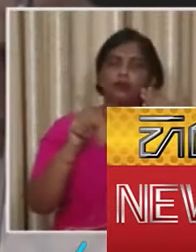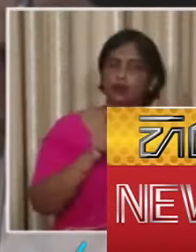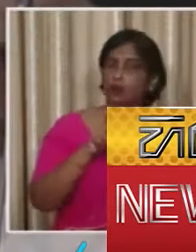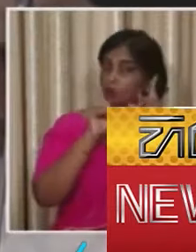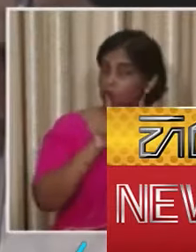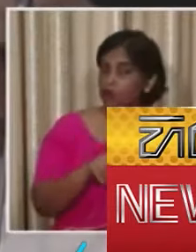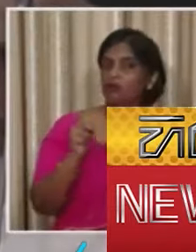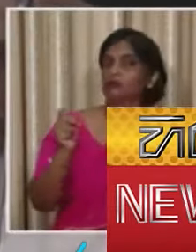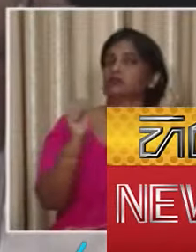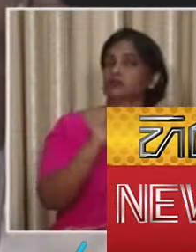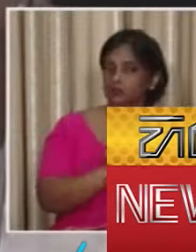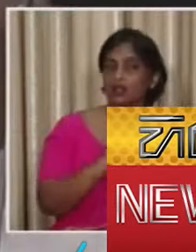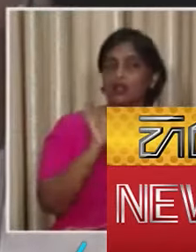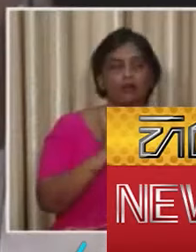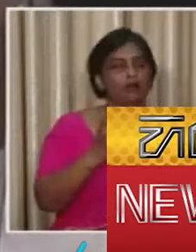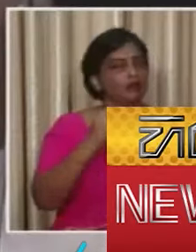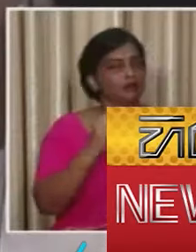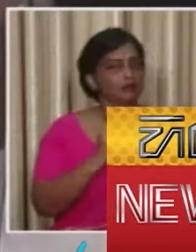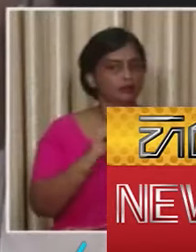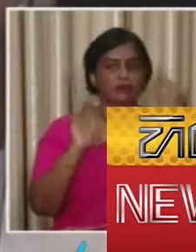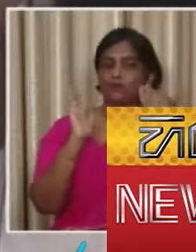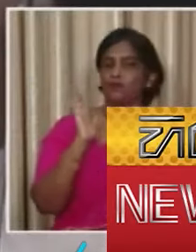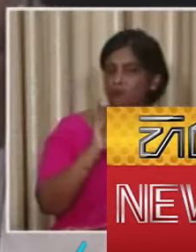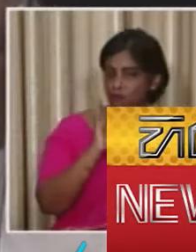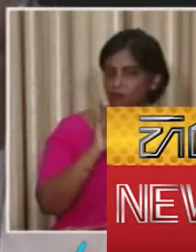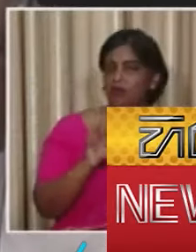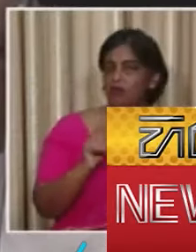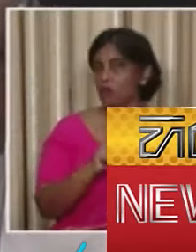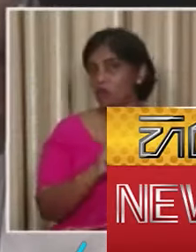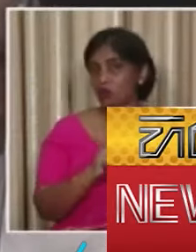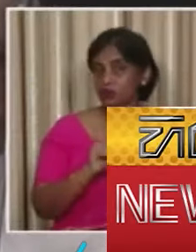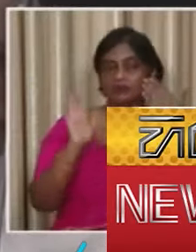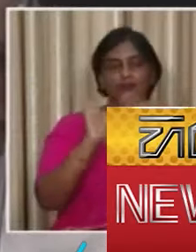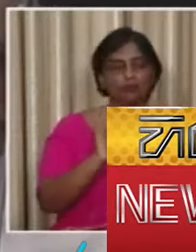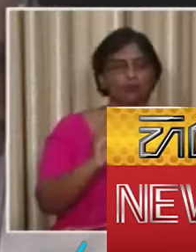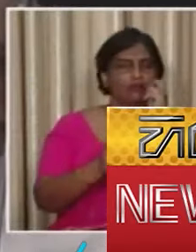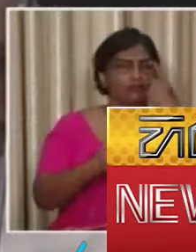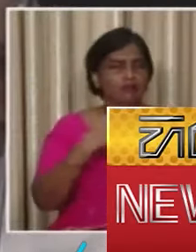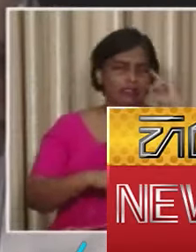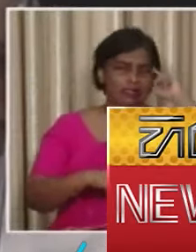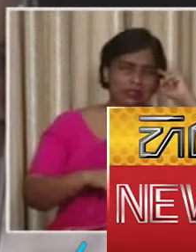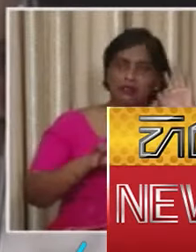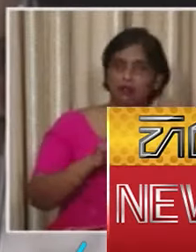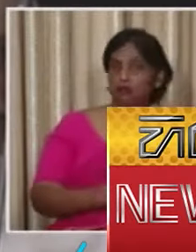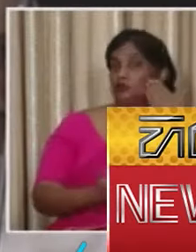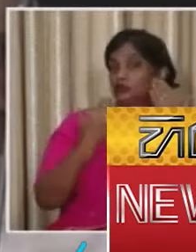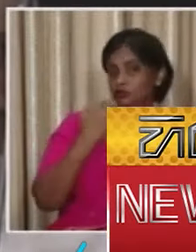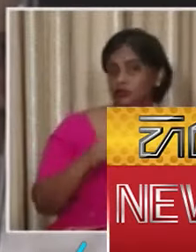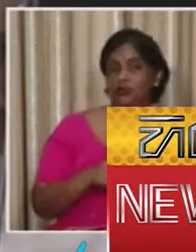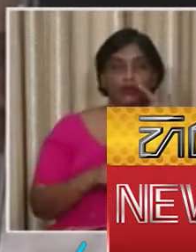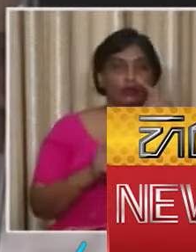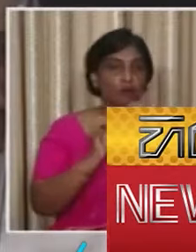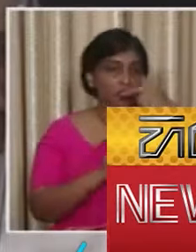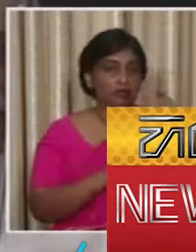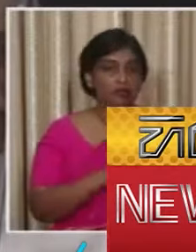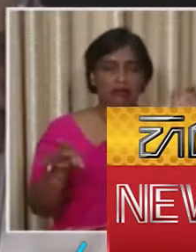ඒ තත්ත්වය වෙනස් වී ණය ප්‍රතිව්‍යගතකරණය පිළිබඳ සුභාරංචියේදී සමහරු කලබල වුණ විදිය අප දැක්කා. භූමි තෙල්